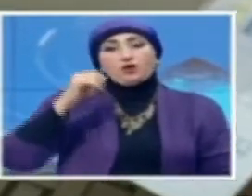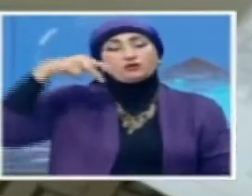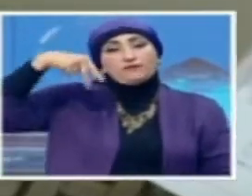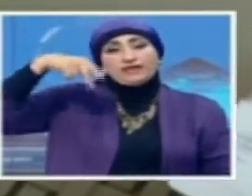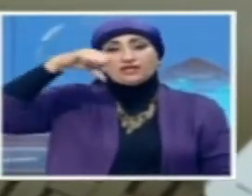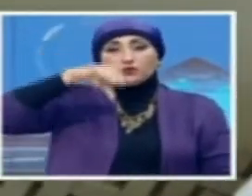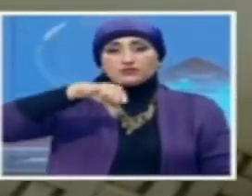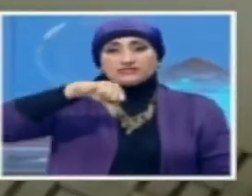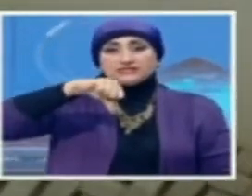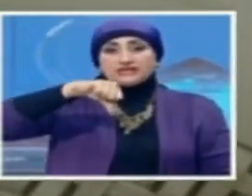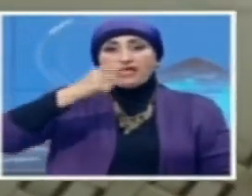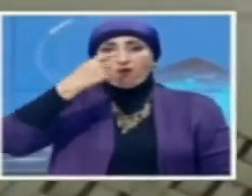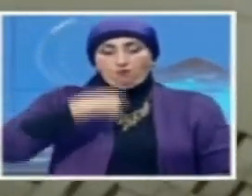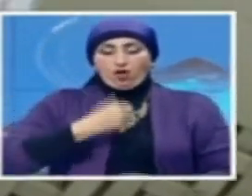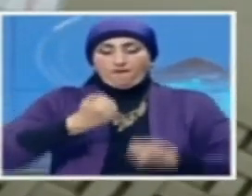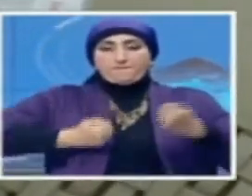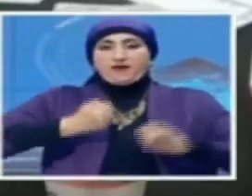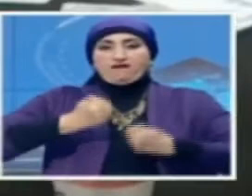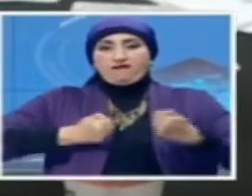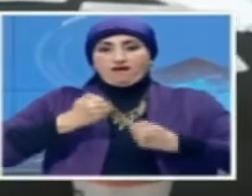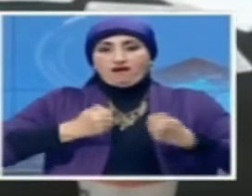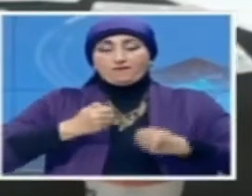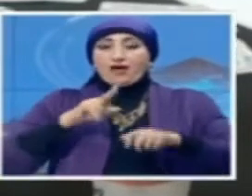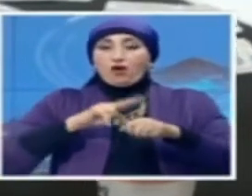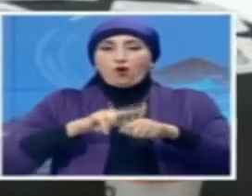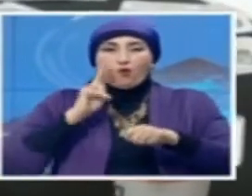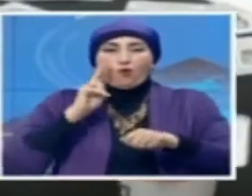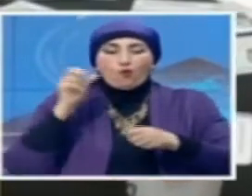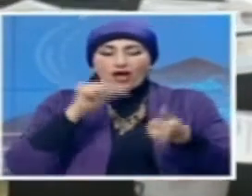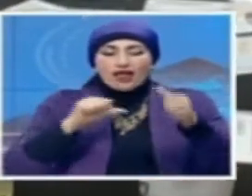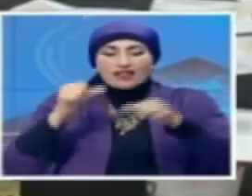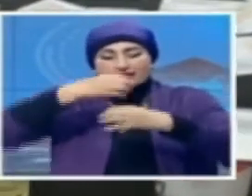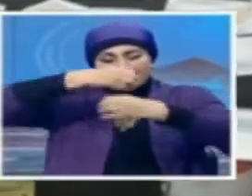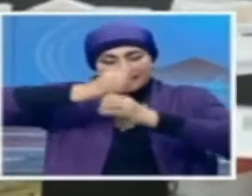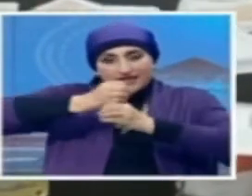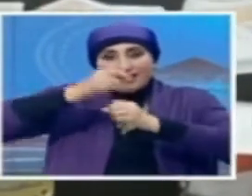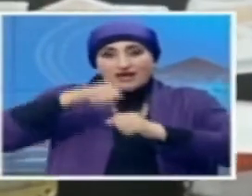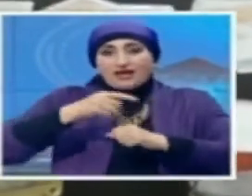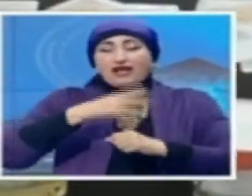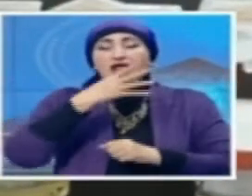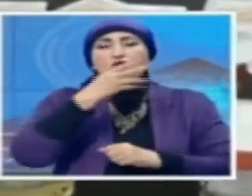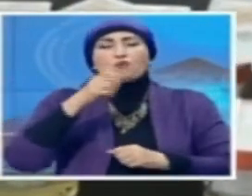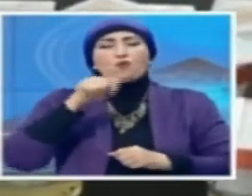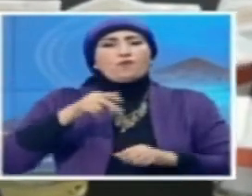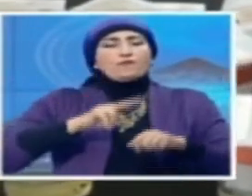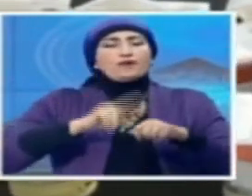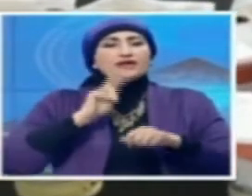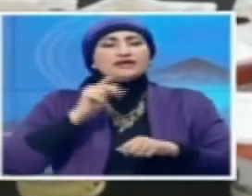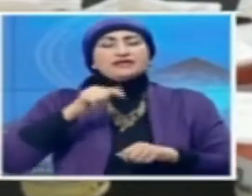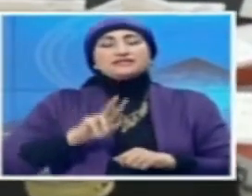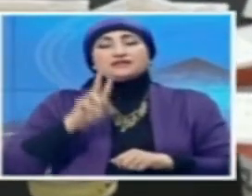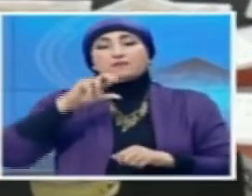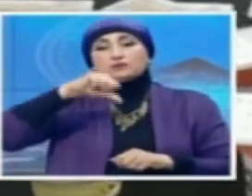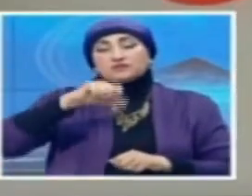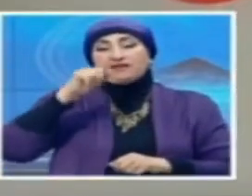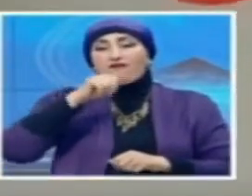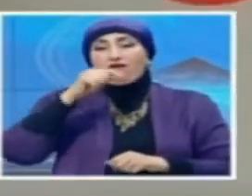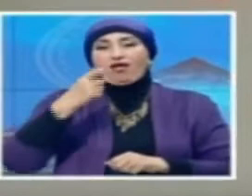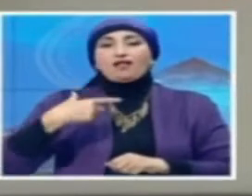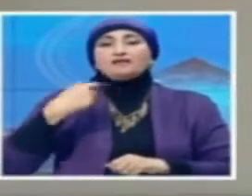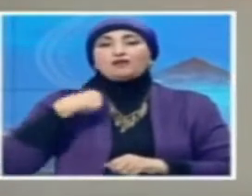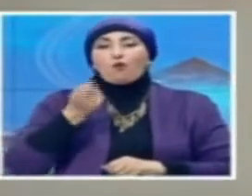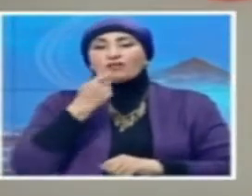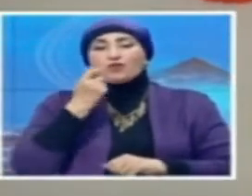6198 من قائد المركبات، تبين إيجابية عدد 494 سائقا منهم. كما